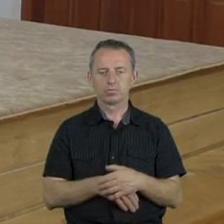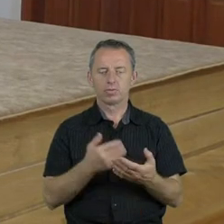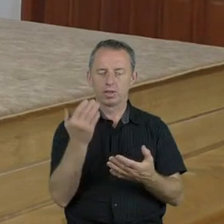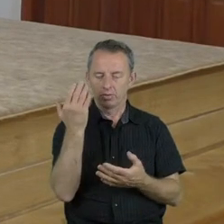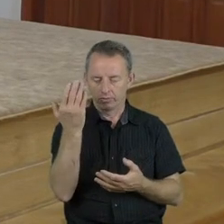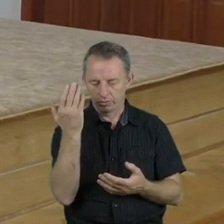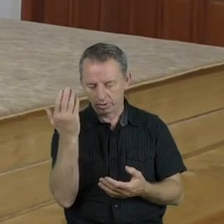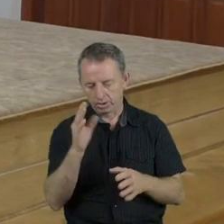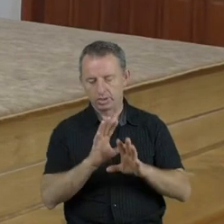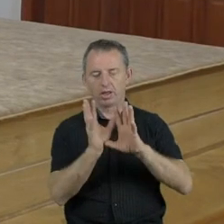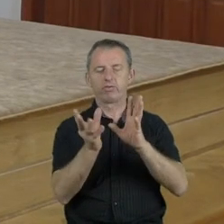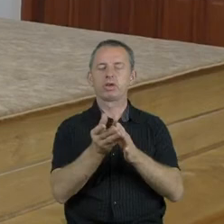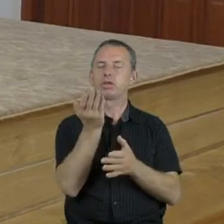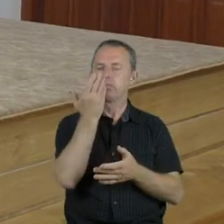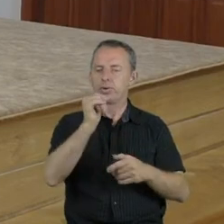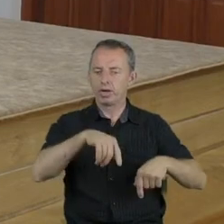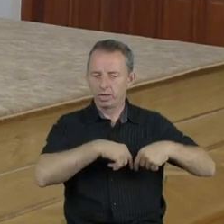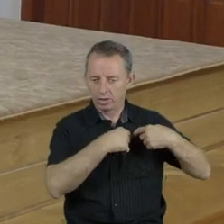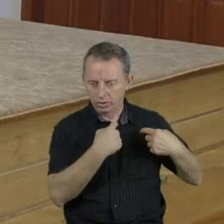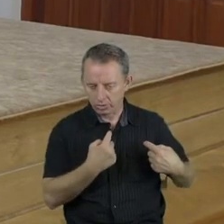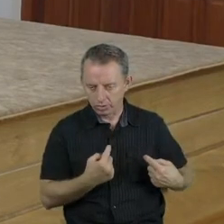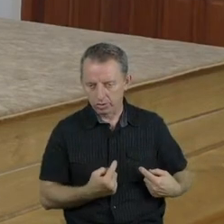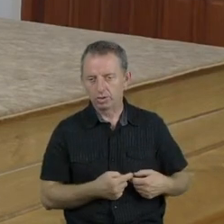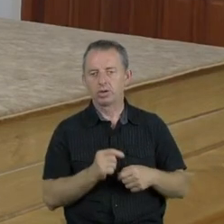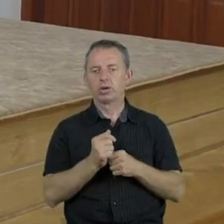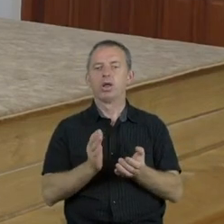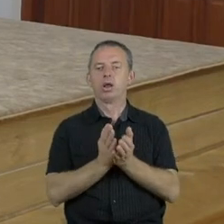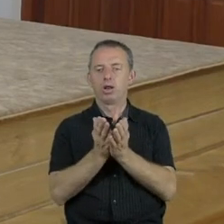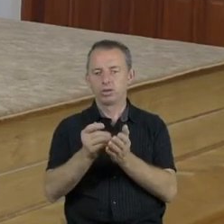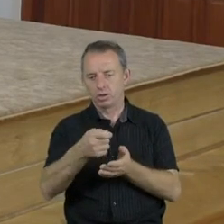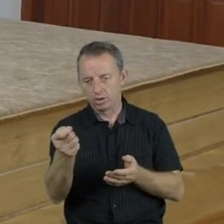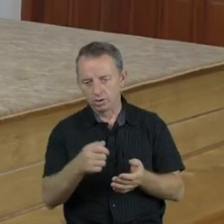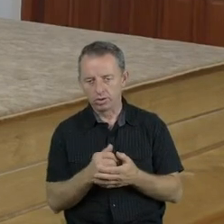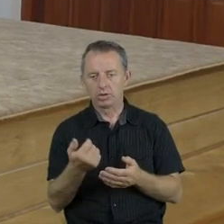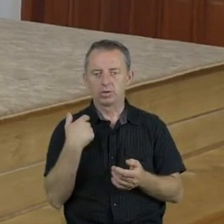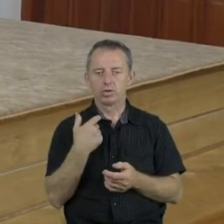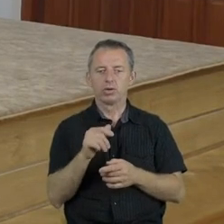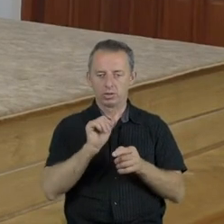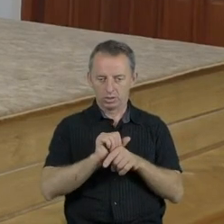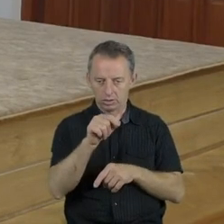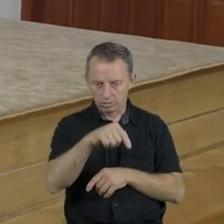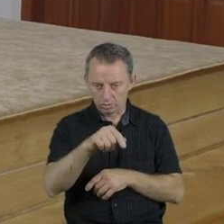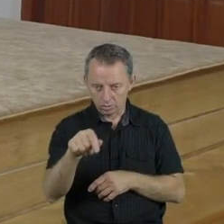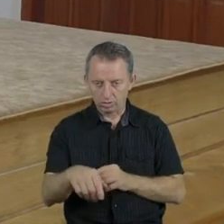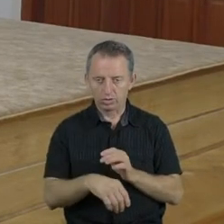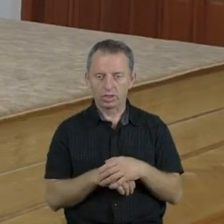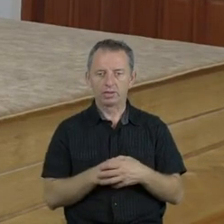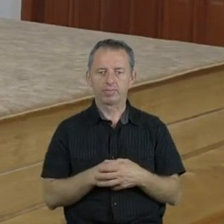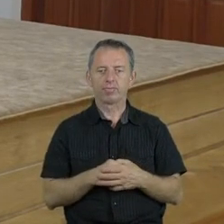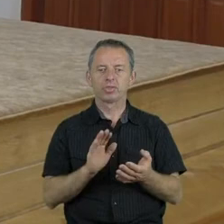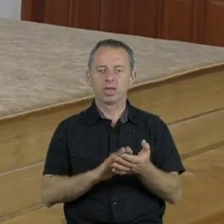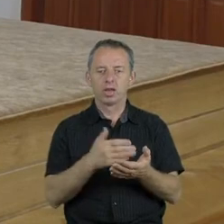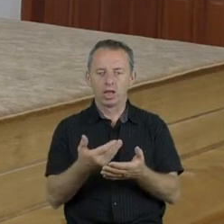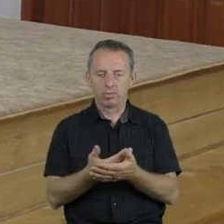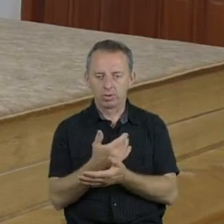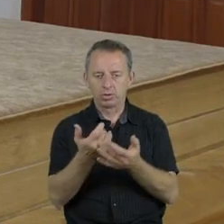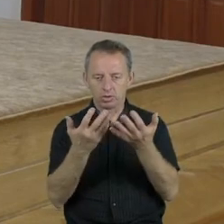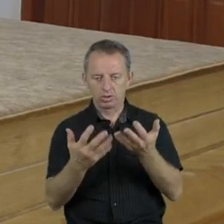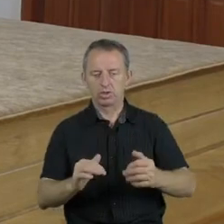Witam wszystkich bardzo serdecznie. Z nadmiaru literatury widzicie, no nie mieści mi się tutaj. Na początek